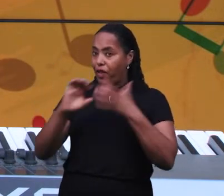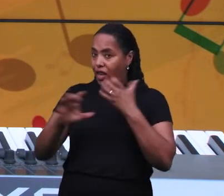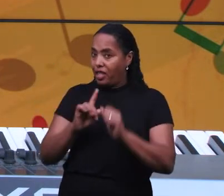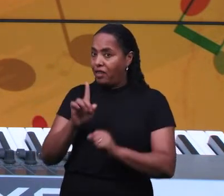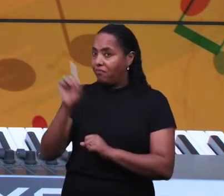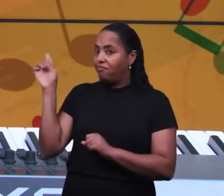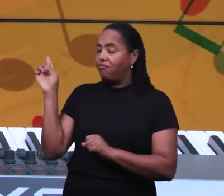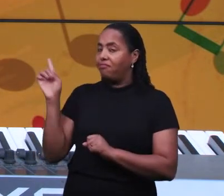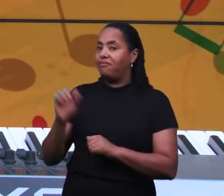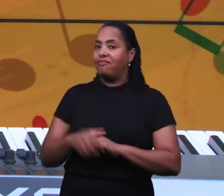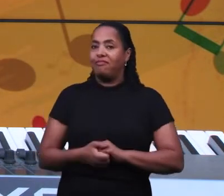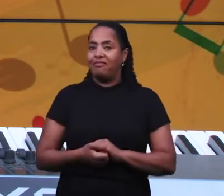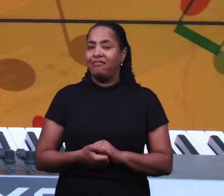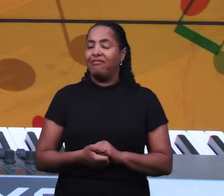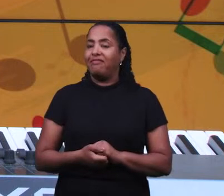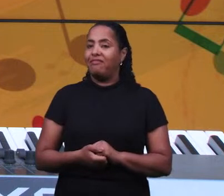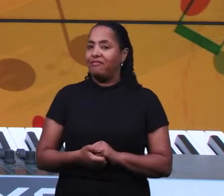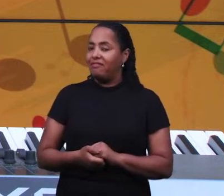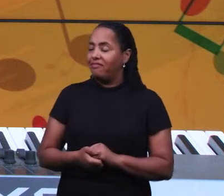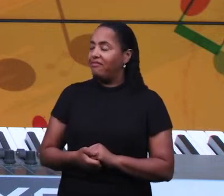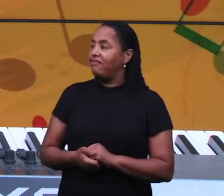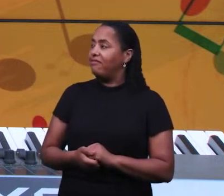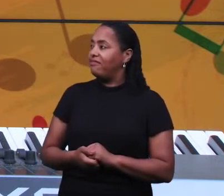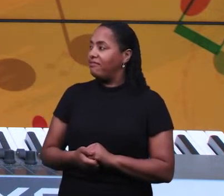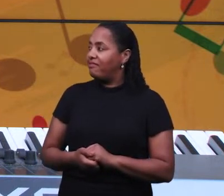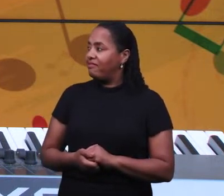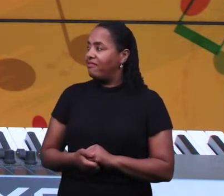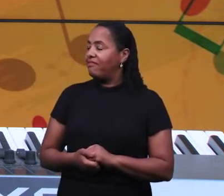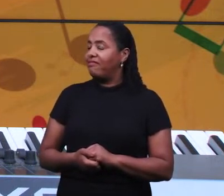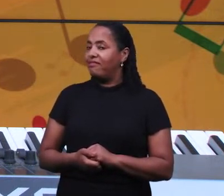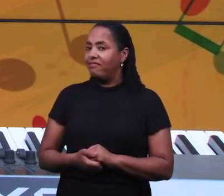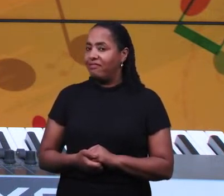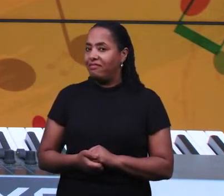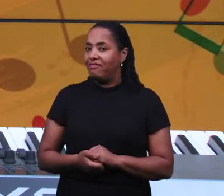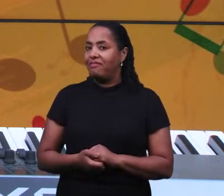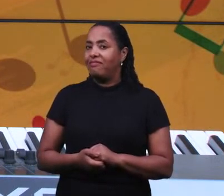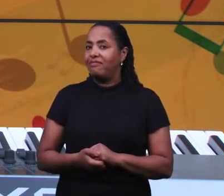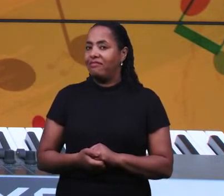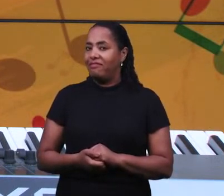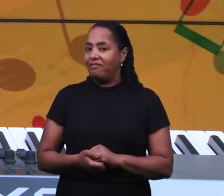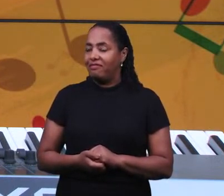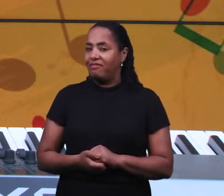La phrase verte. Je vais faire le solfège. Do,